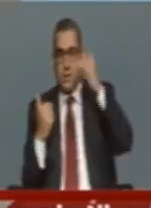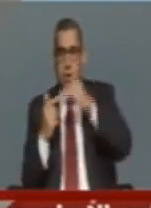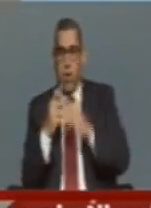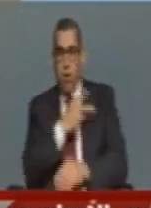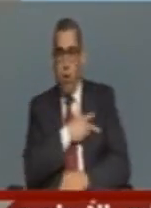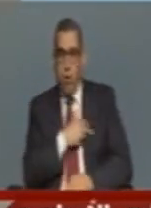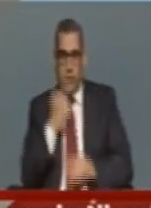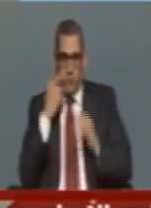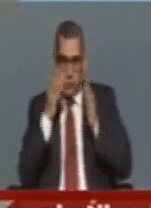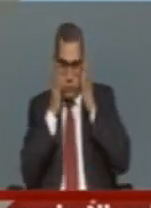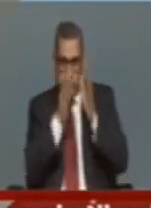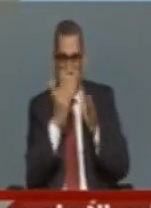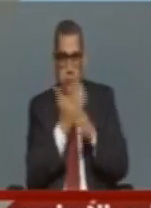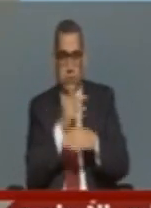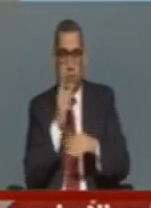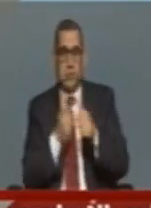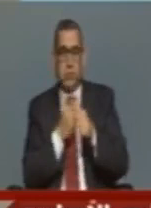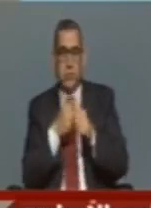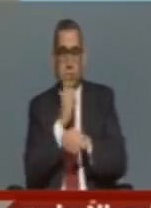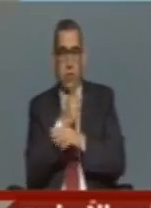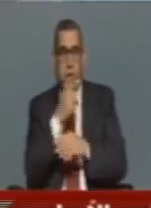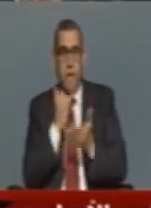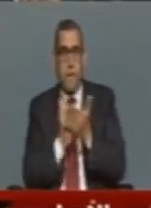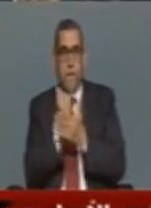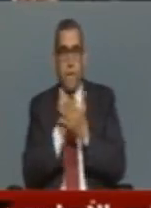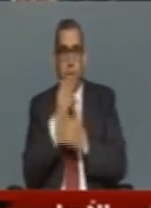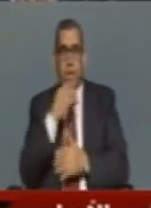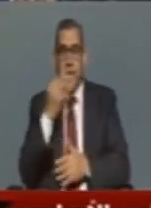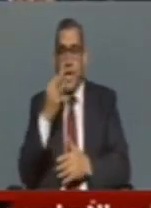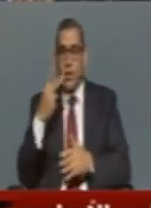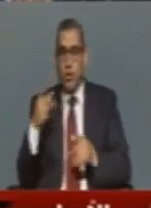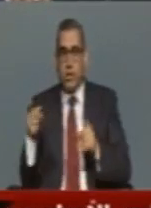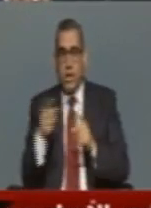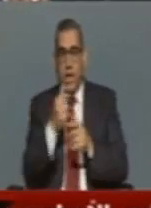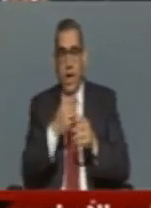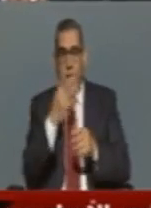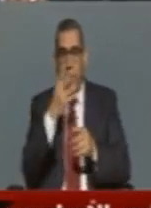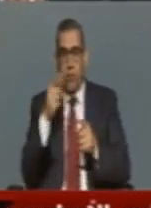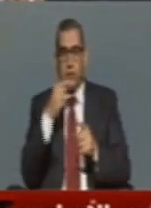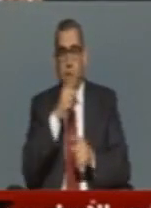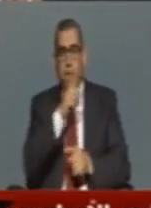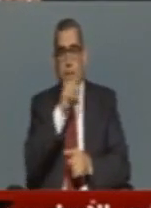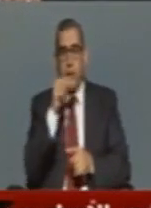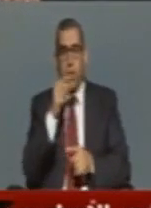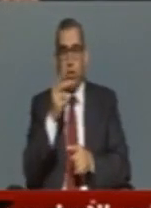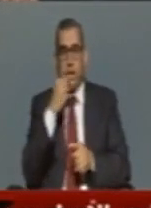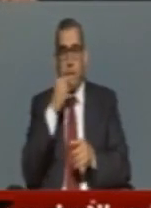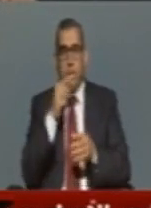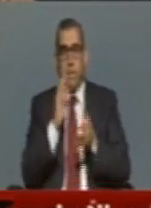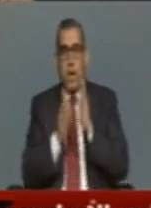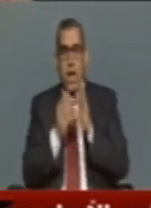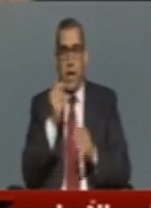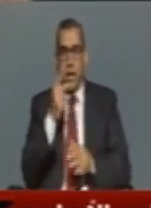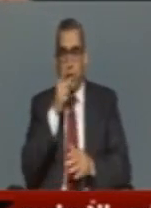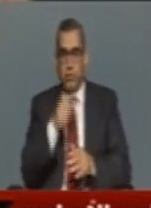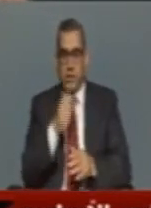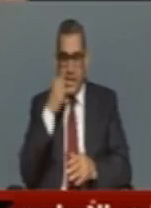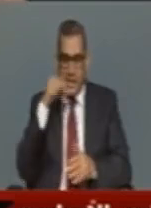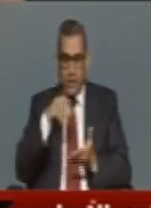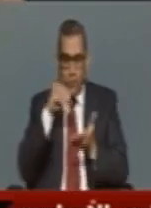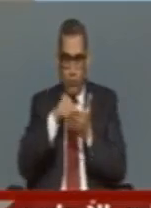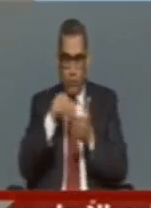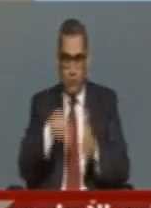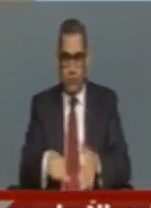أقول لفخامتك بقى إن ميزانية 23-24 160 مليار جنيه، اللي هي العام اللي احنا بادئين فيه ده إن شاء